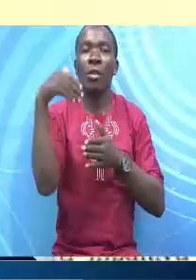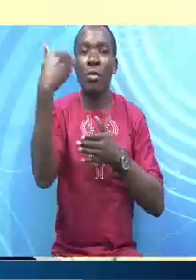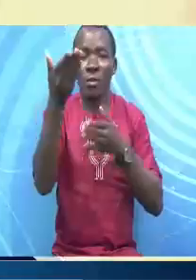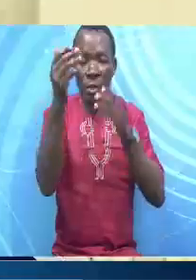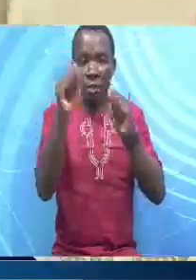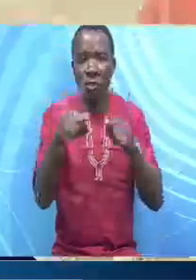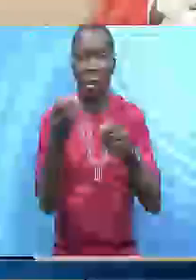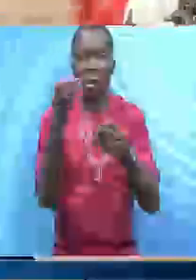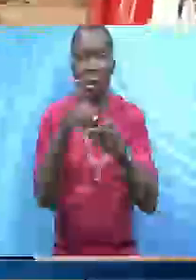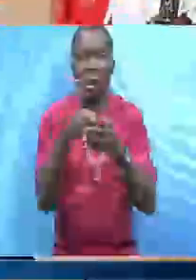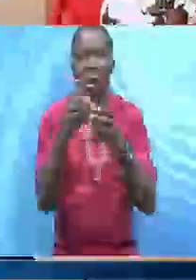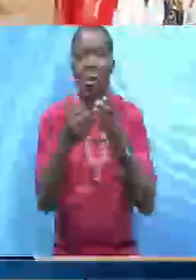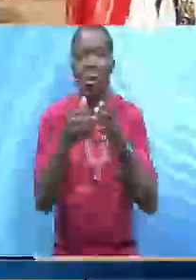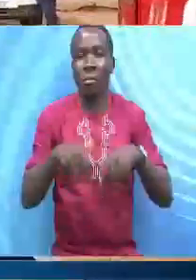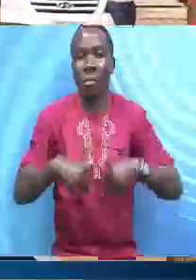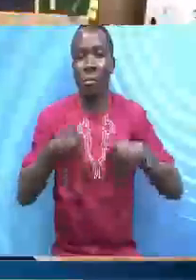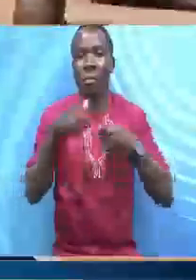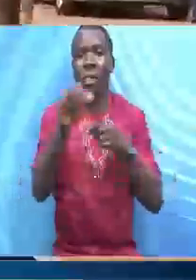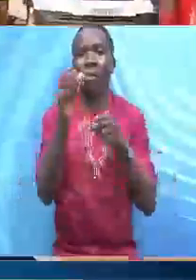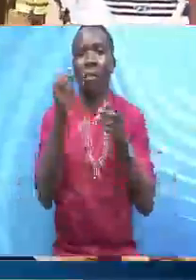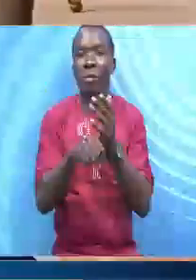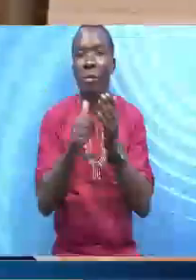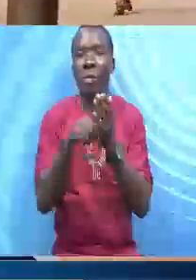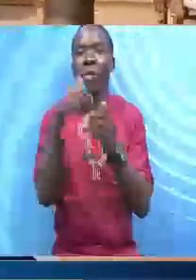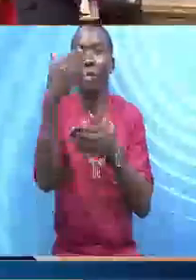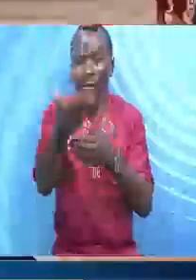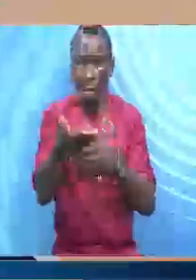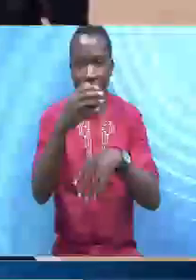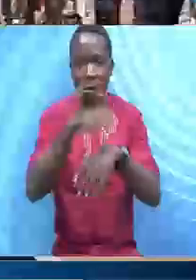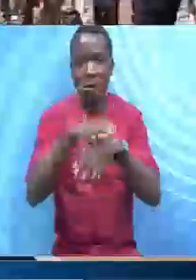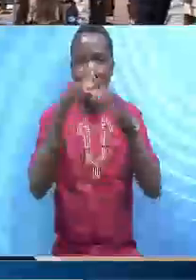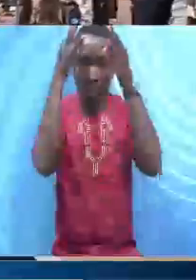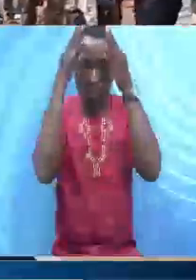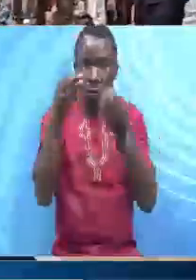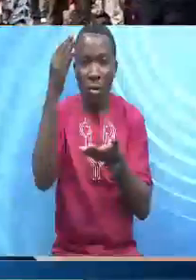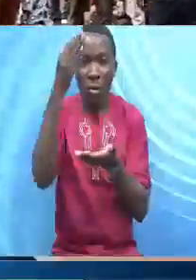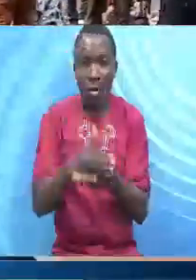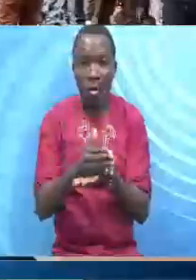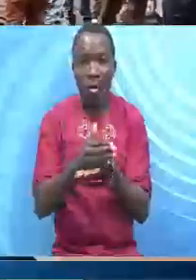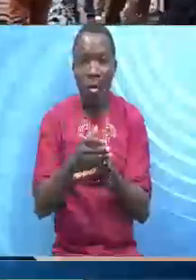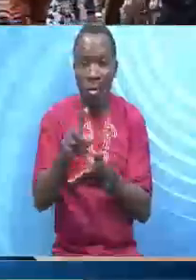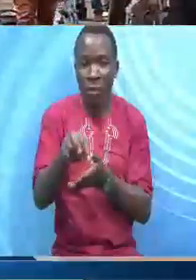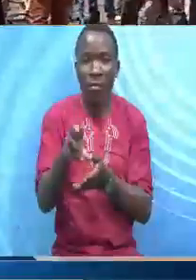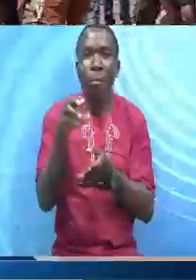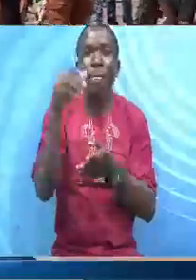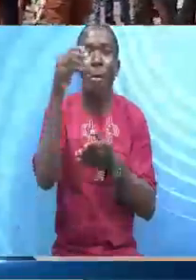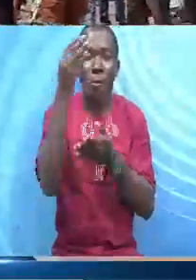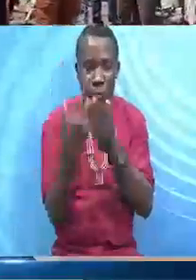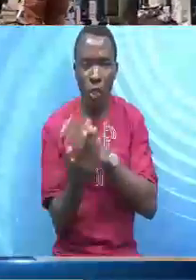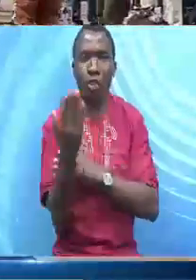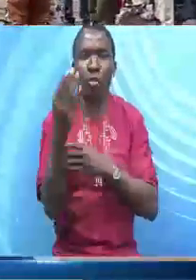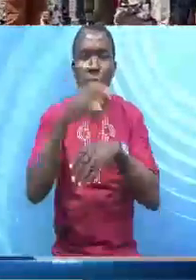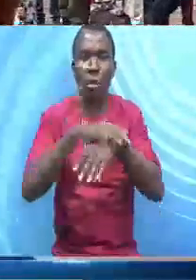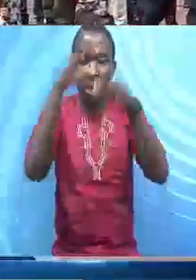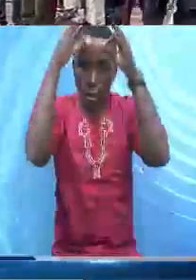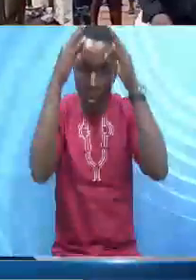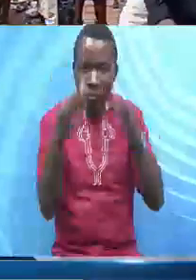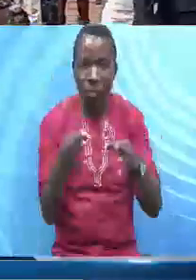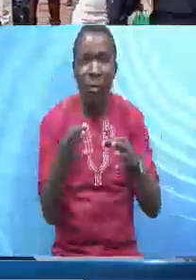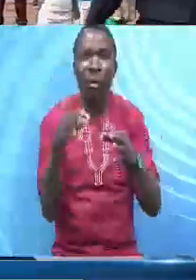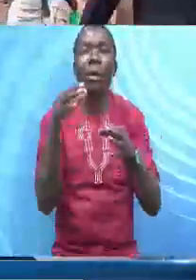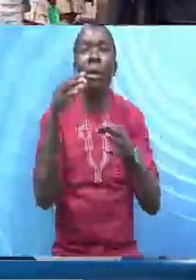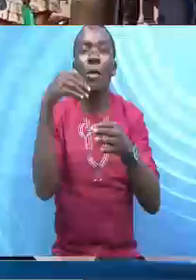kaga. Nyuma yaho kandi iyo hafatwaga umwanzuro wo gusubika ingendo bugakishirwa mu bikorwa byateraga abaturage kwivuvuta bavuga